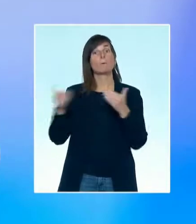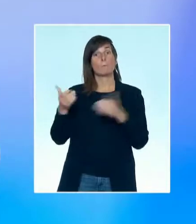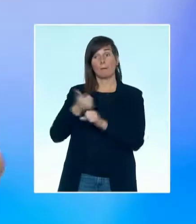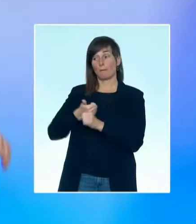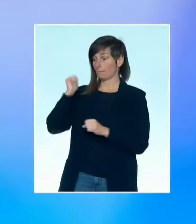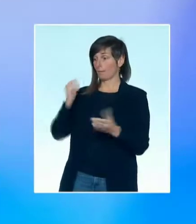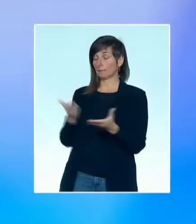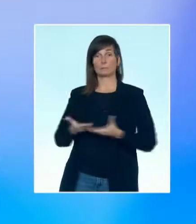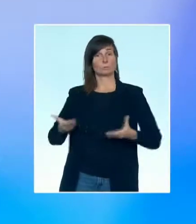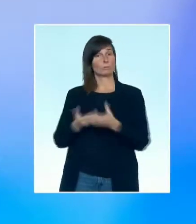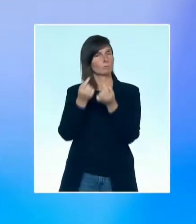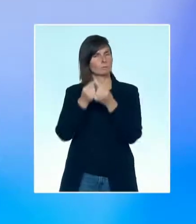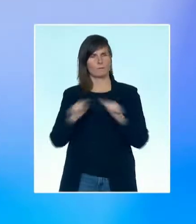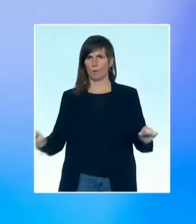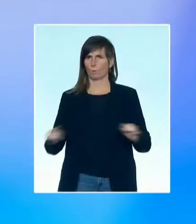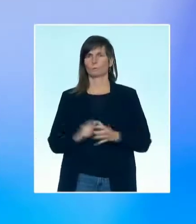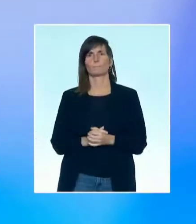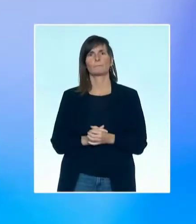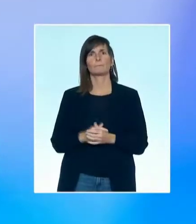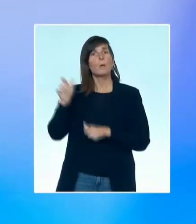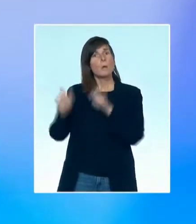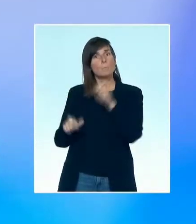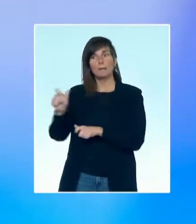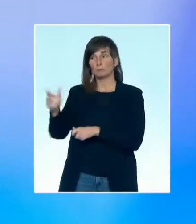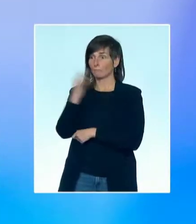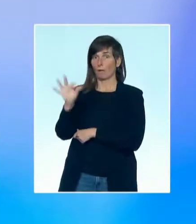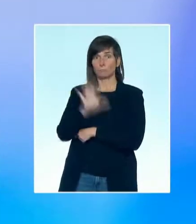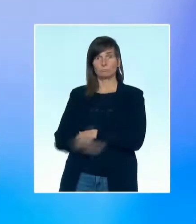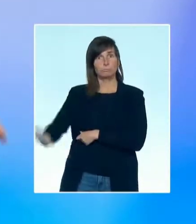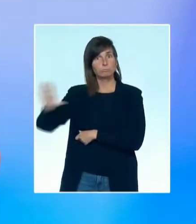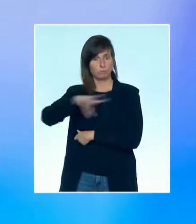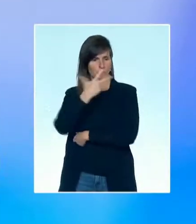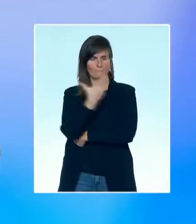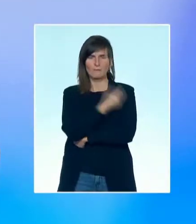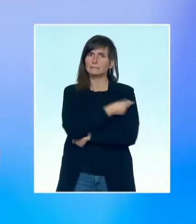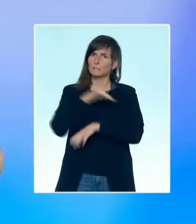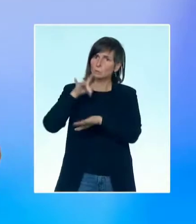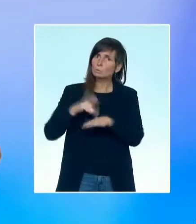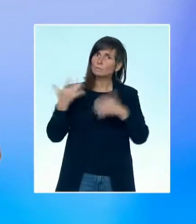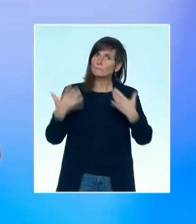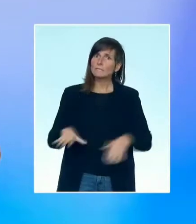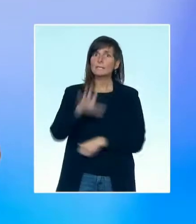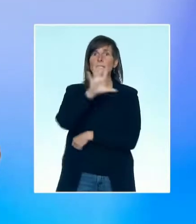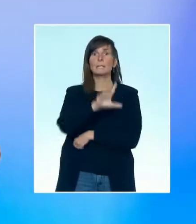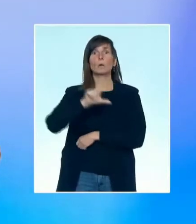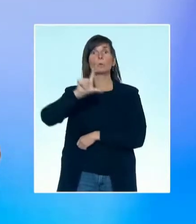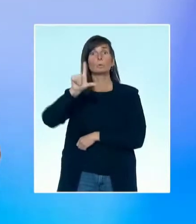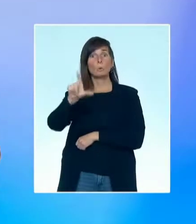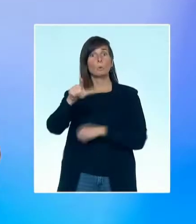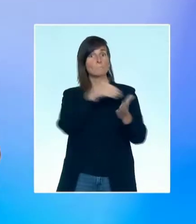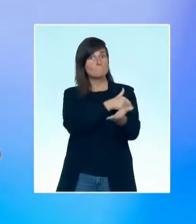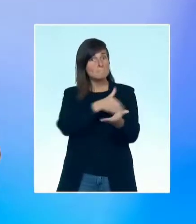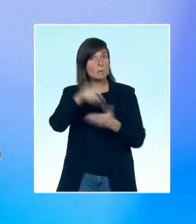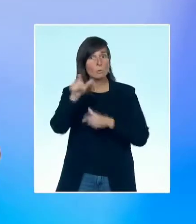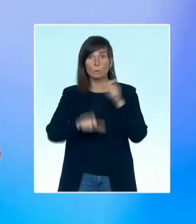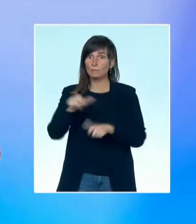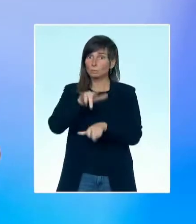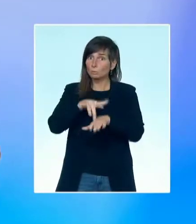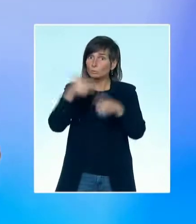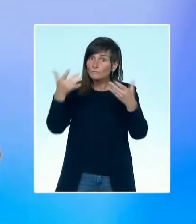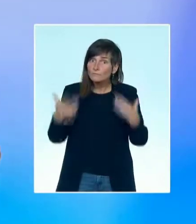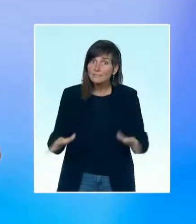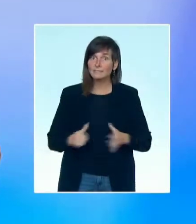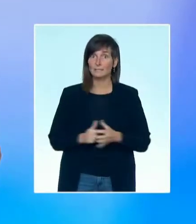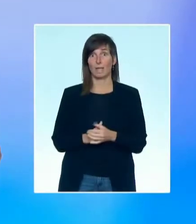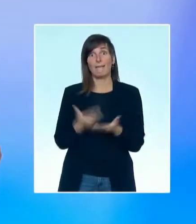an. Les Français se sont massivement vaccinés. Il y a un téléprompteur en fait en face de lui, il ne regarde pas de notes sur sa tablette. D'entre nous, et